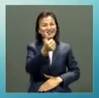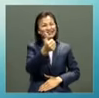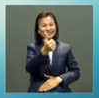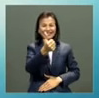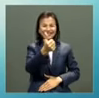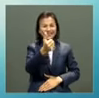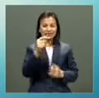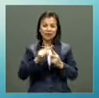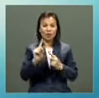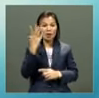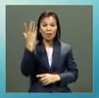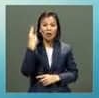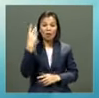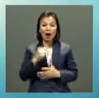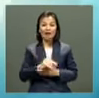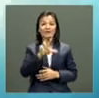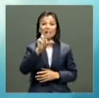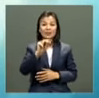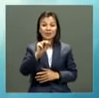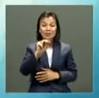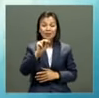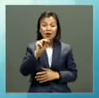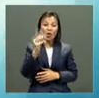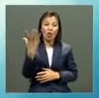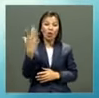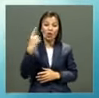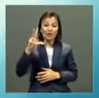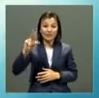านนี้30วันก่อน